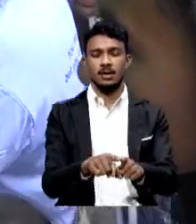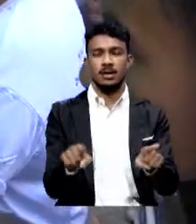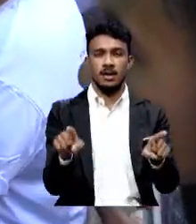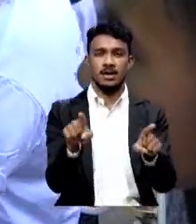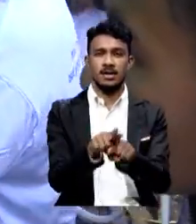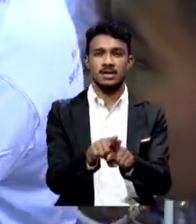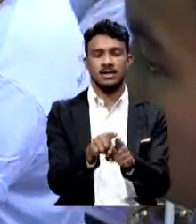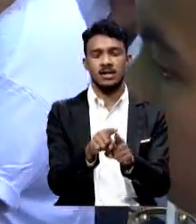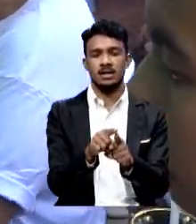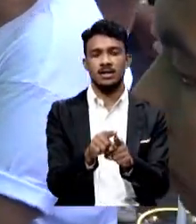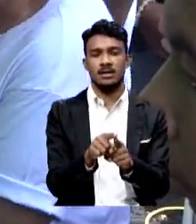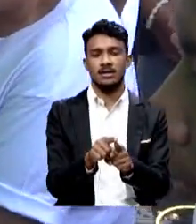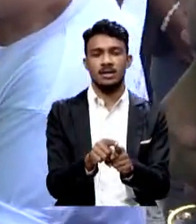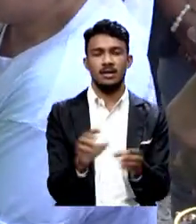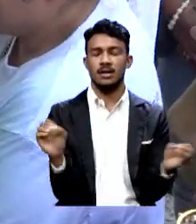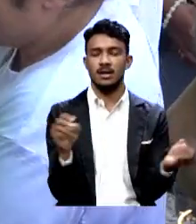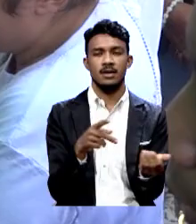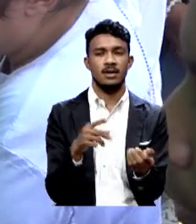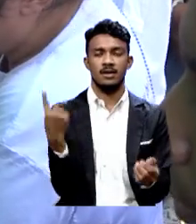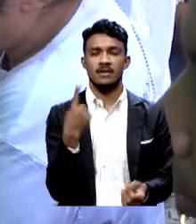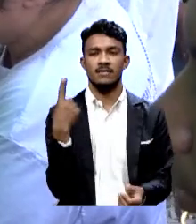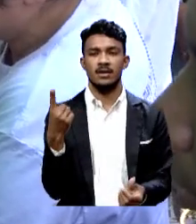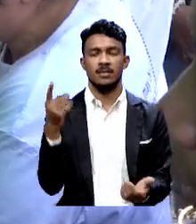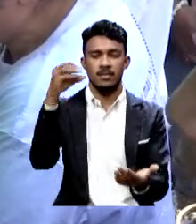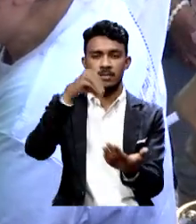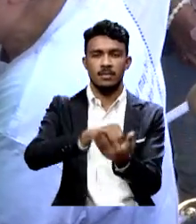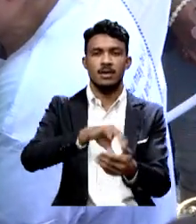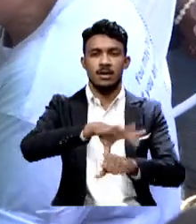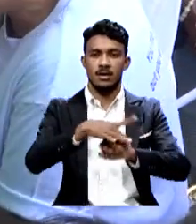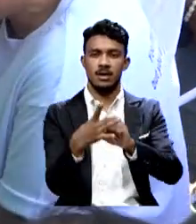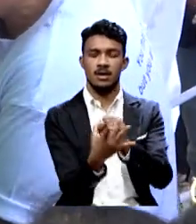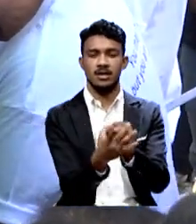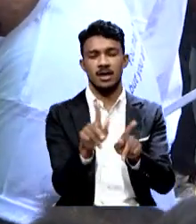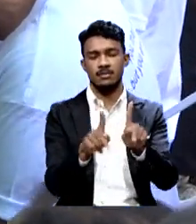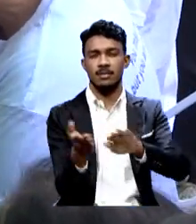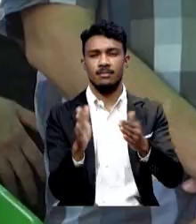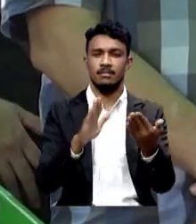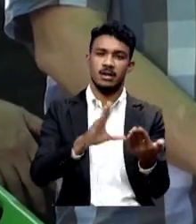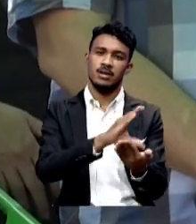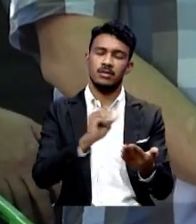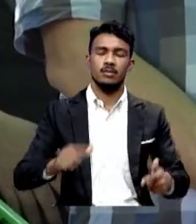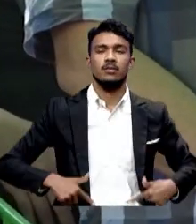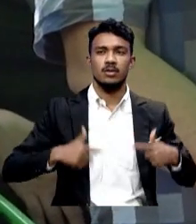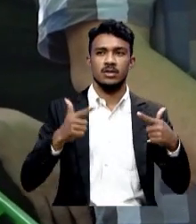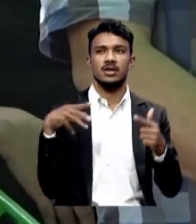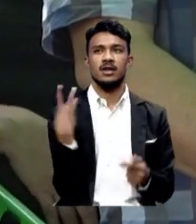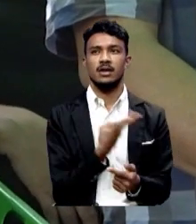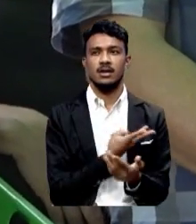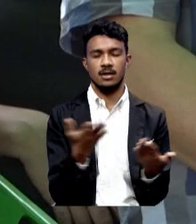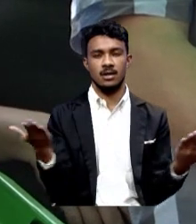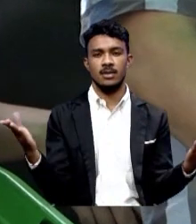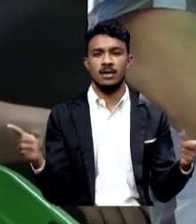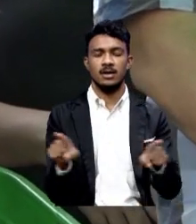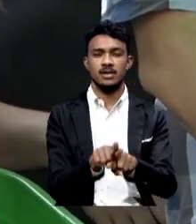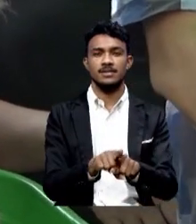ida dala rumah kali kari warai balu Moris balu mate. Antau ita nabe an sefini nabe ke